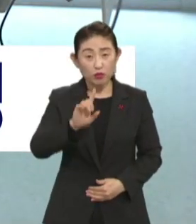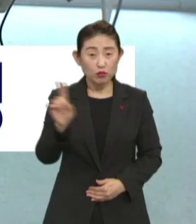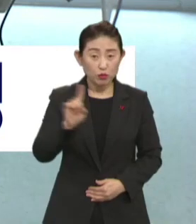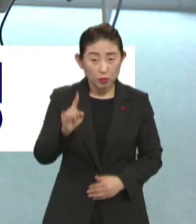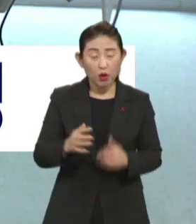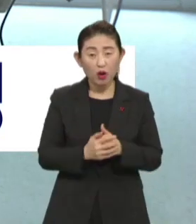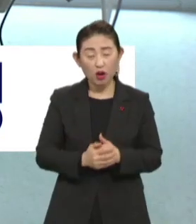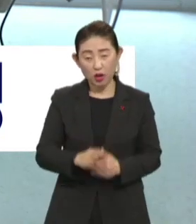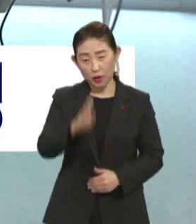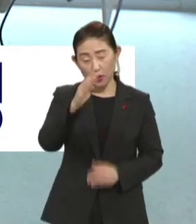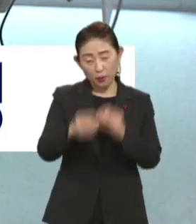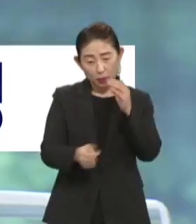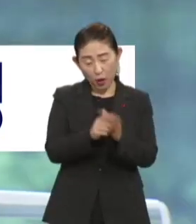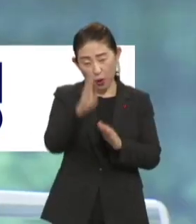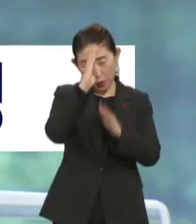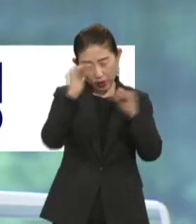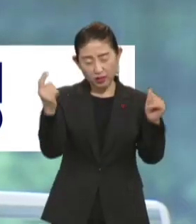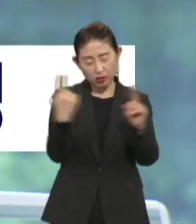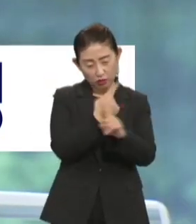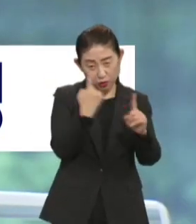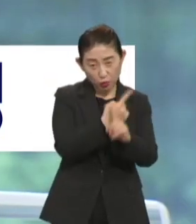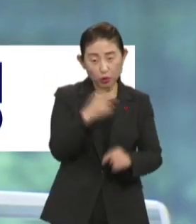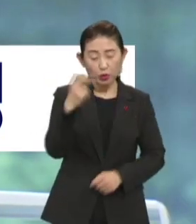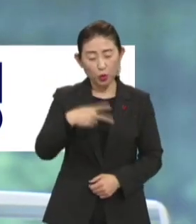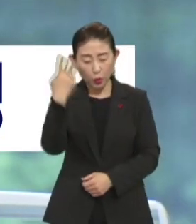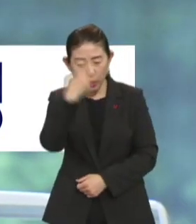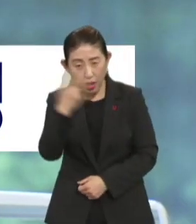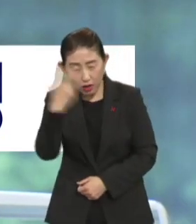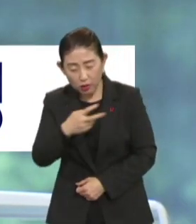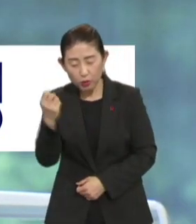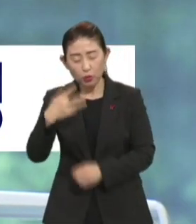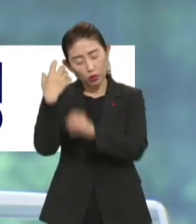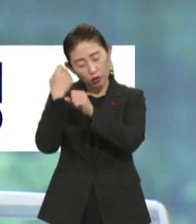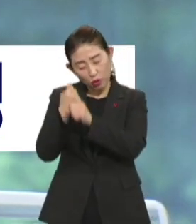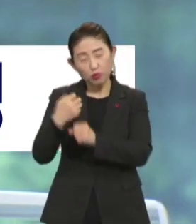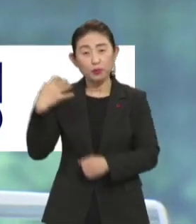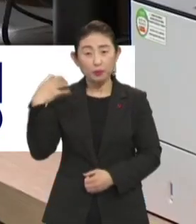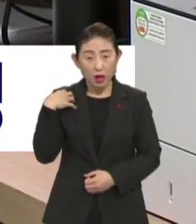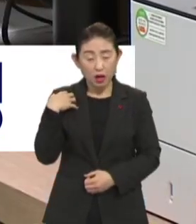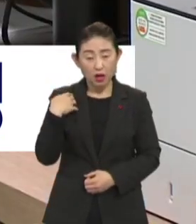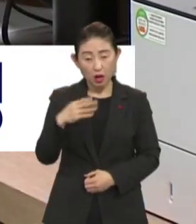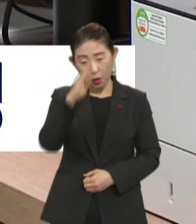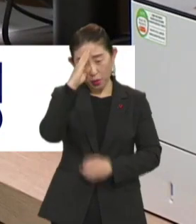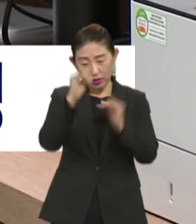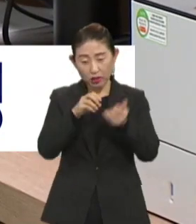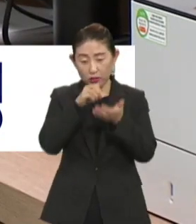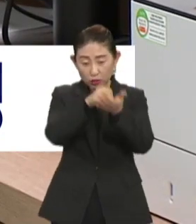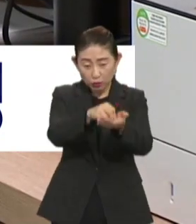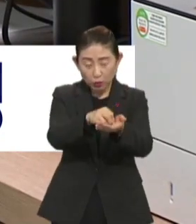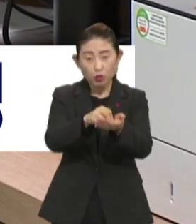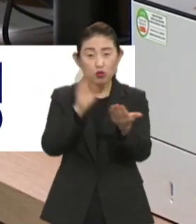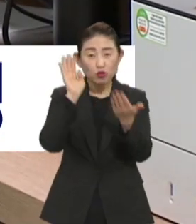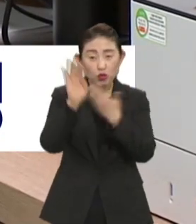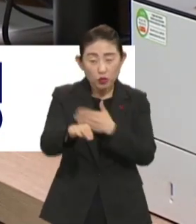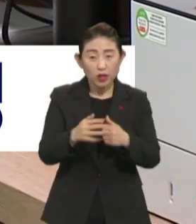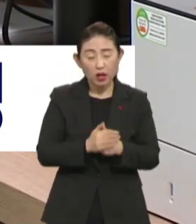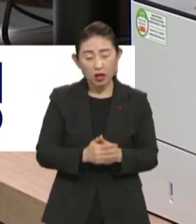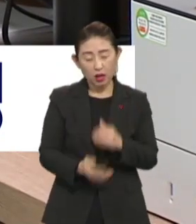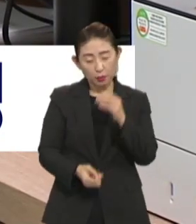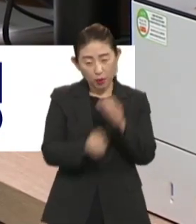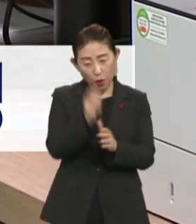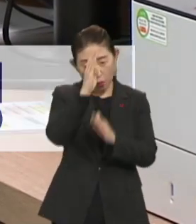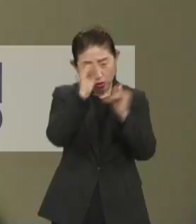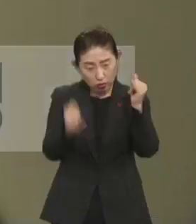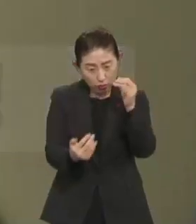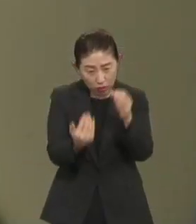병원은 희귀질환 환자 진료와 희귀질환 관리에 관한 연구 업무 희귀질환 환자 등록 사업을 추진해 국내 희귀질환